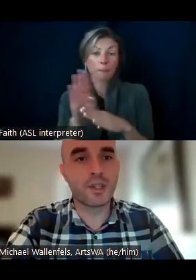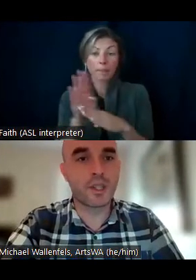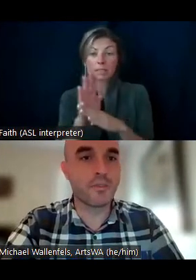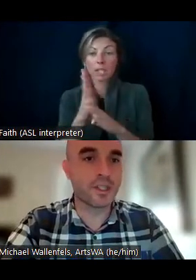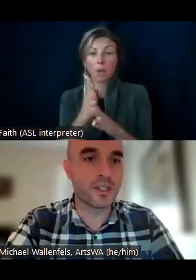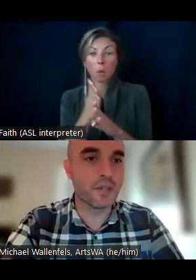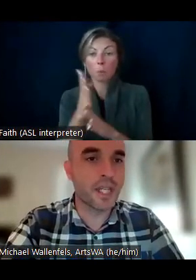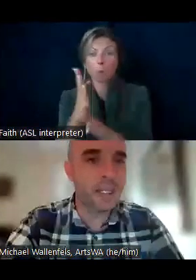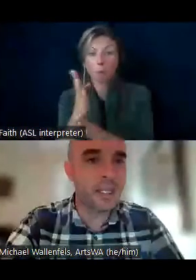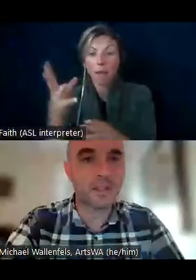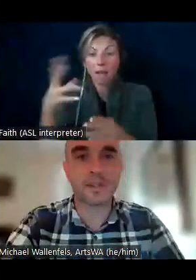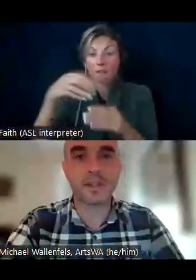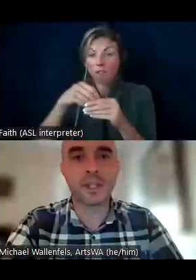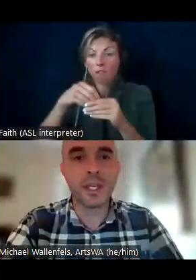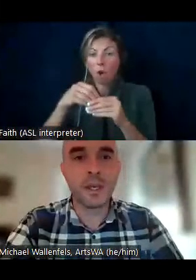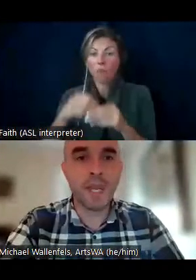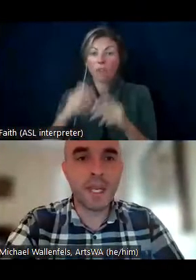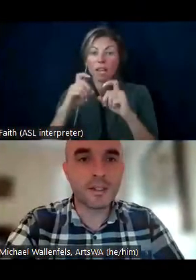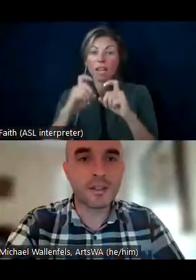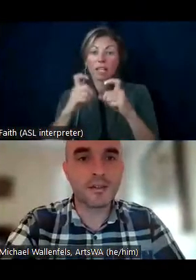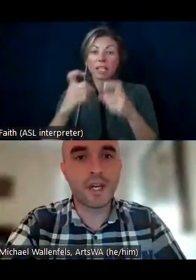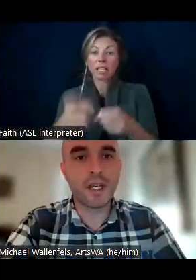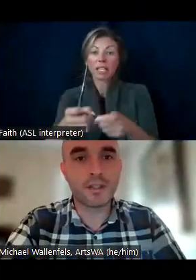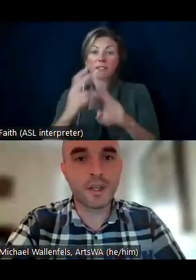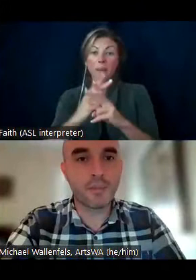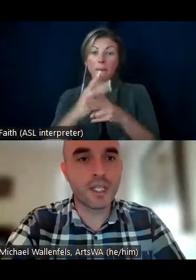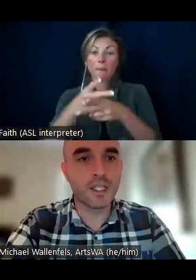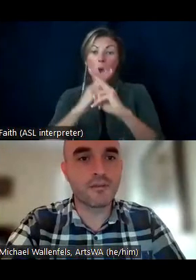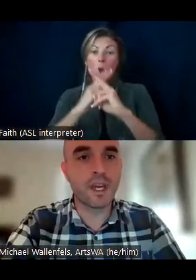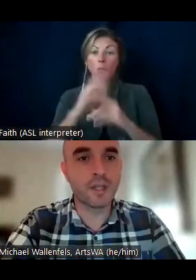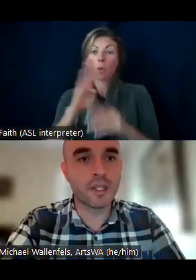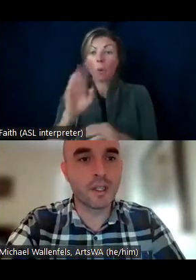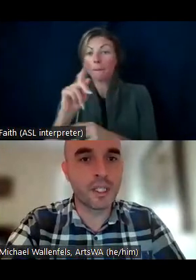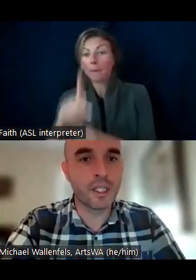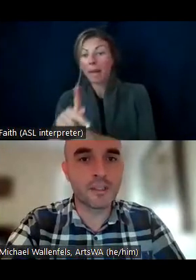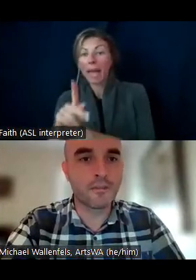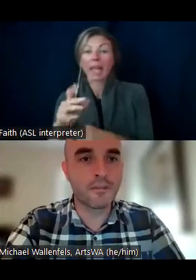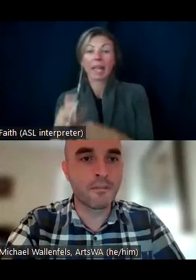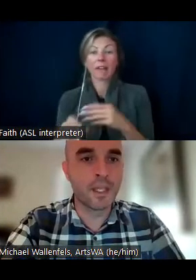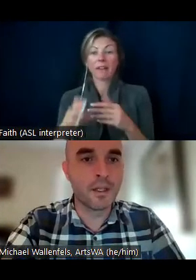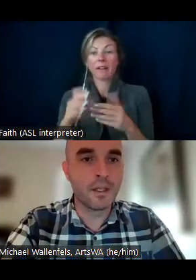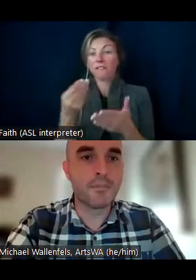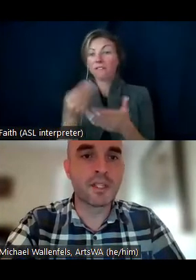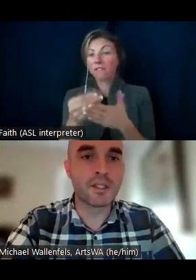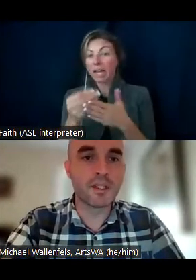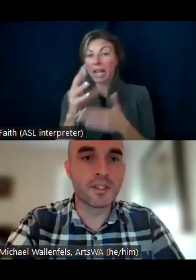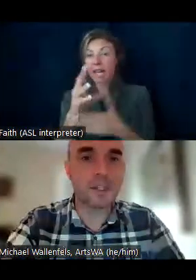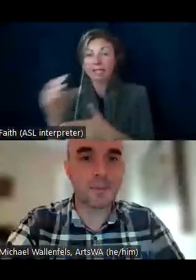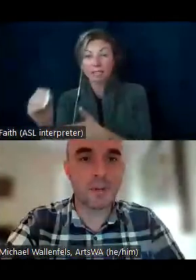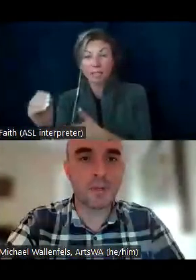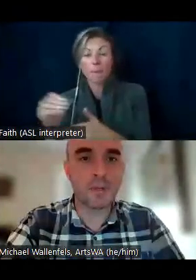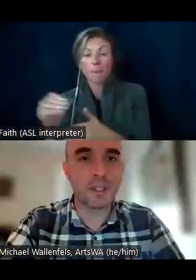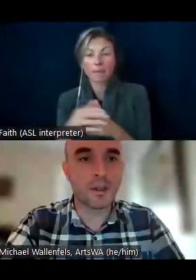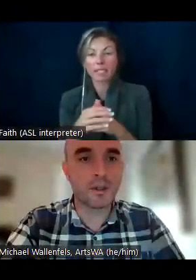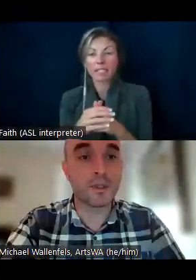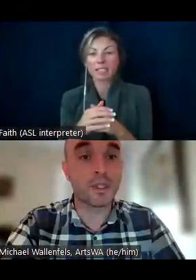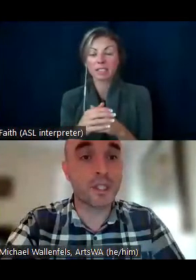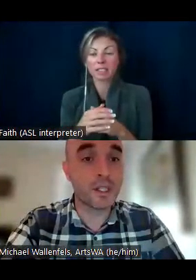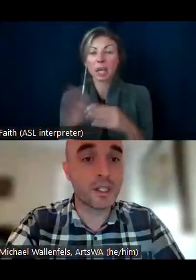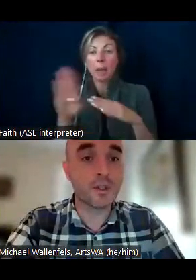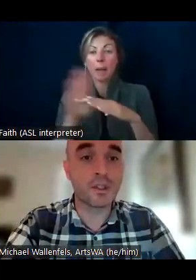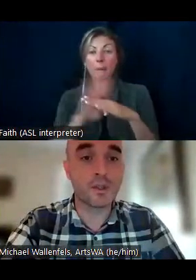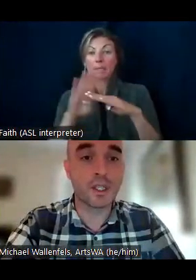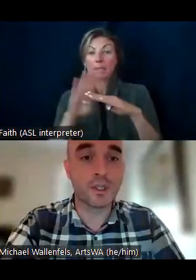다음에는 이제 금융 회사들 있죠. 예를 들어서 렌딩을 주로 하는 회사들, 금융 회사, 팩토링 컴퍼니,